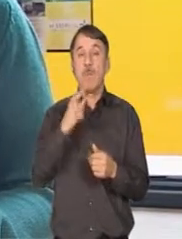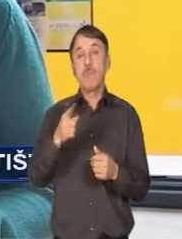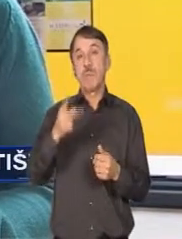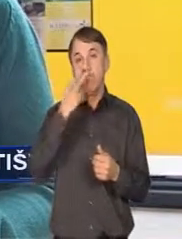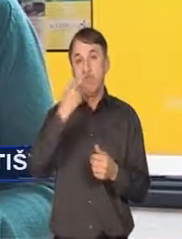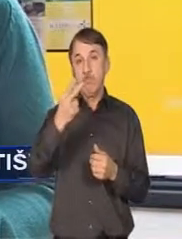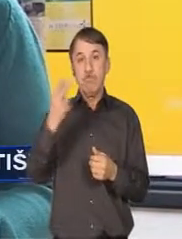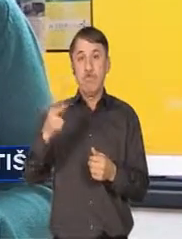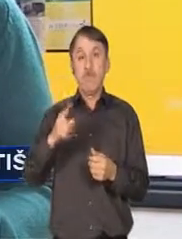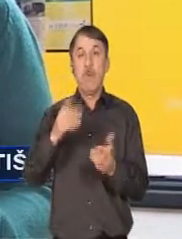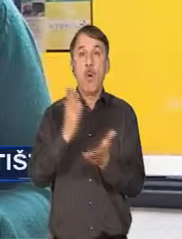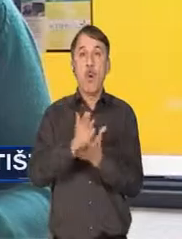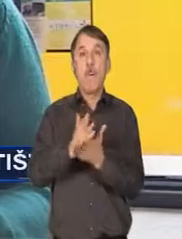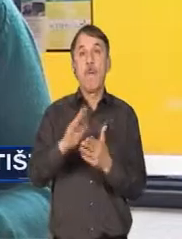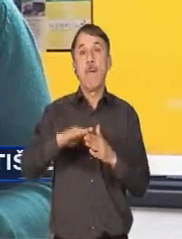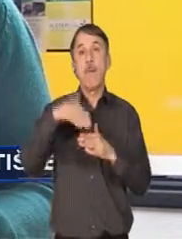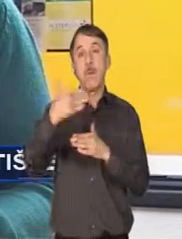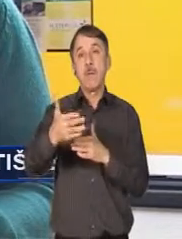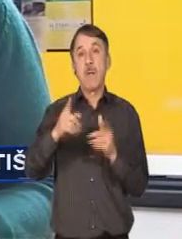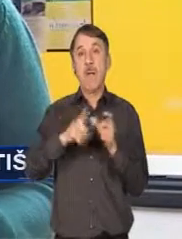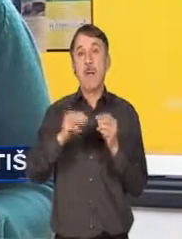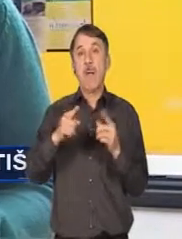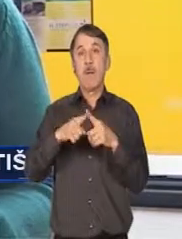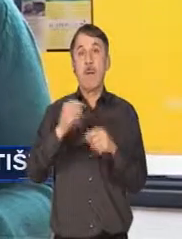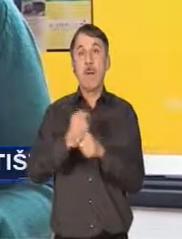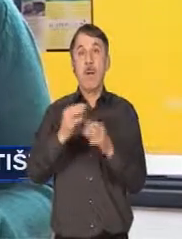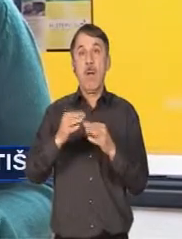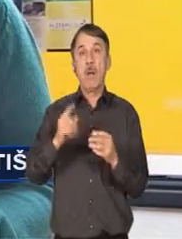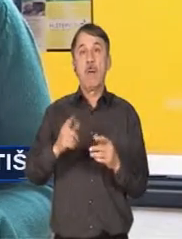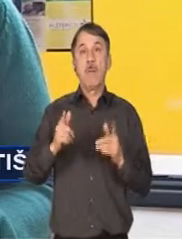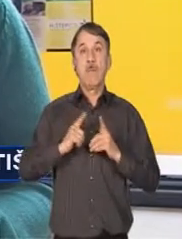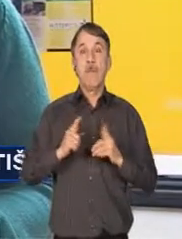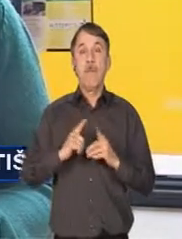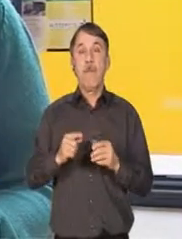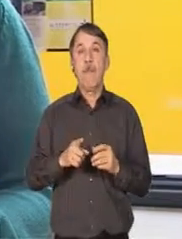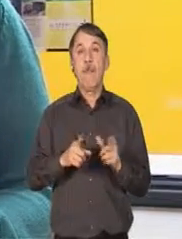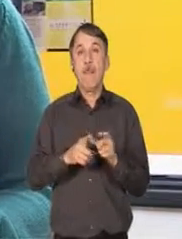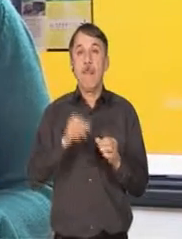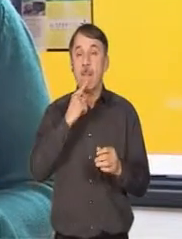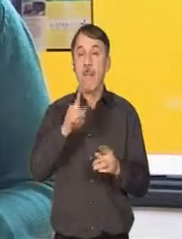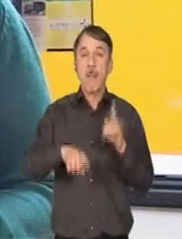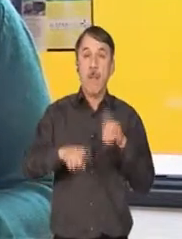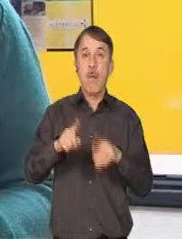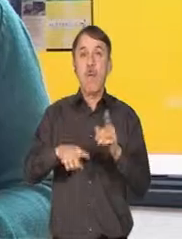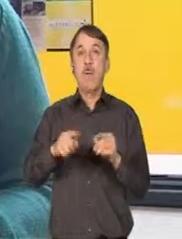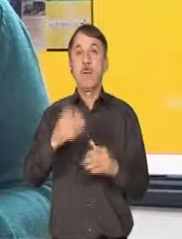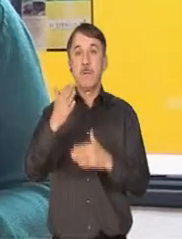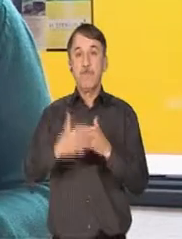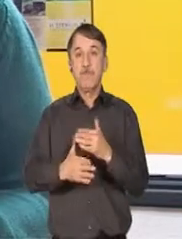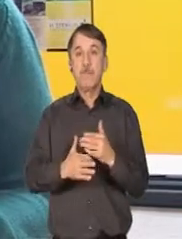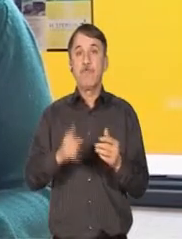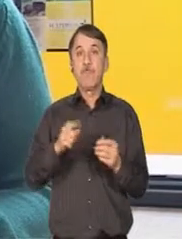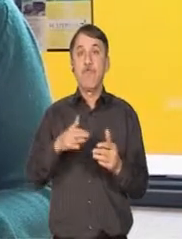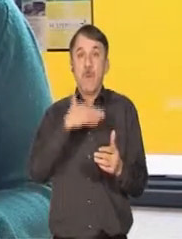se prepoznato u lokalnoj zajednici, ali pre svega su doprinjeli tome da se menja stav građanstva prema svratištu. Ja sad stvarno verujem da